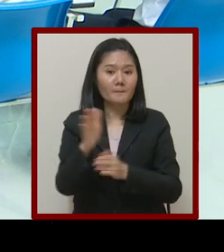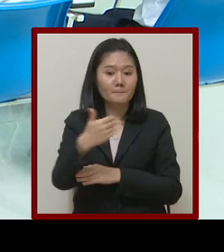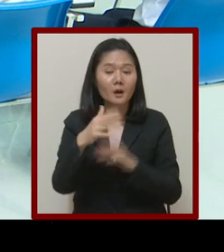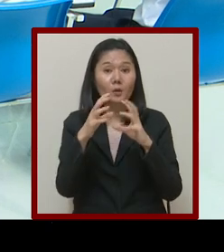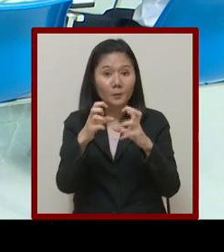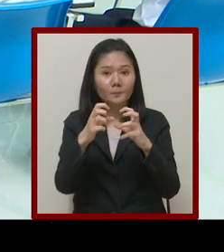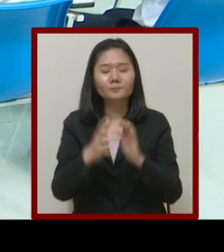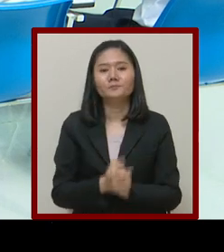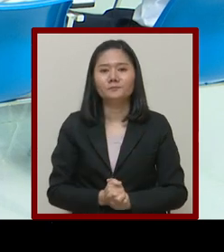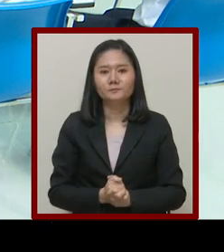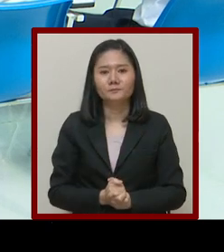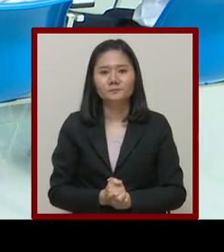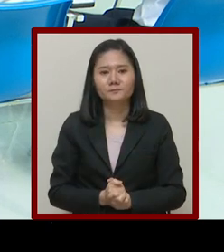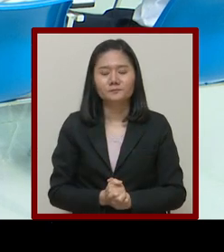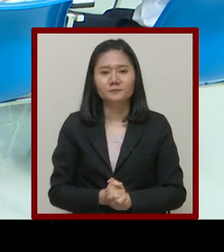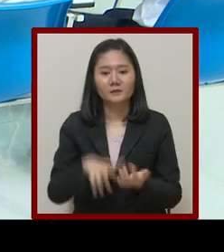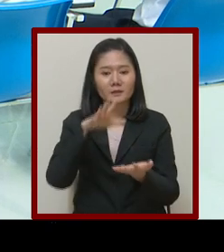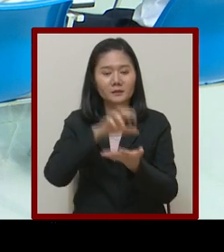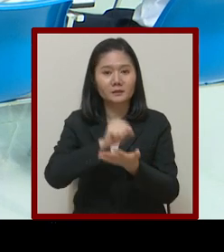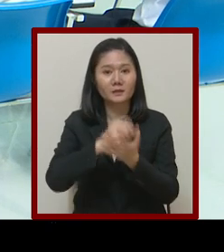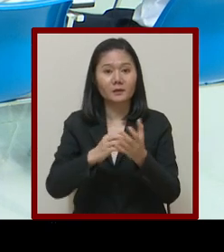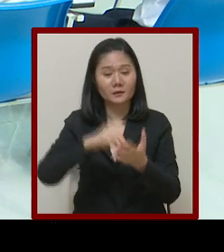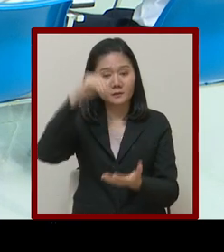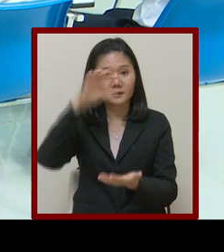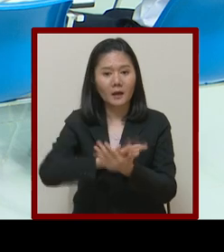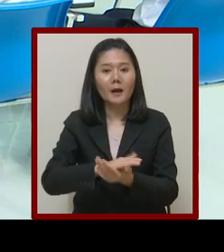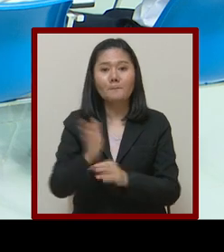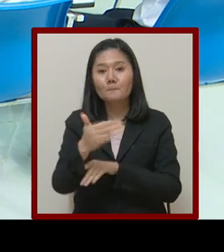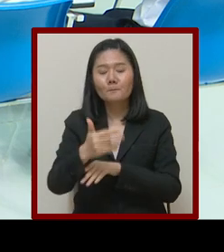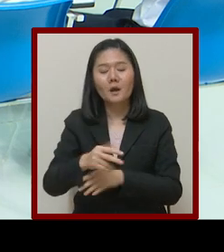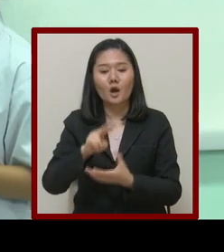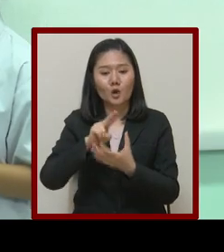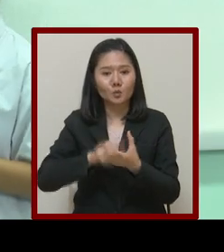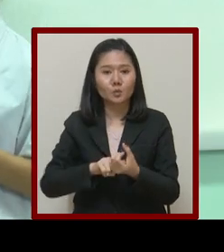อบค่ะยำตะไคร้ทูน่าค่ะ